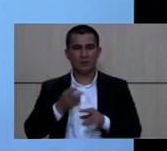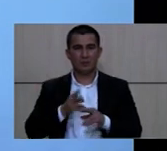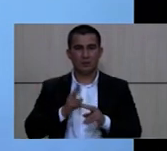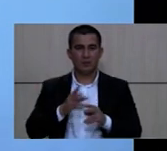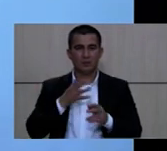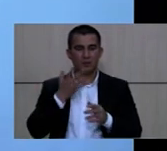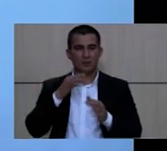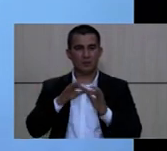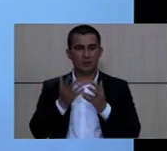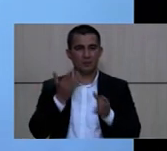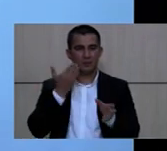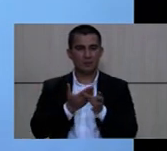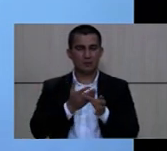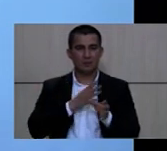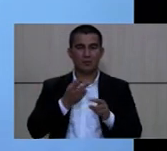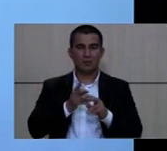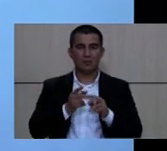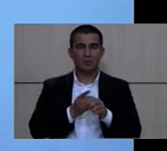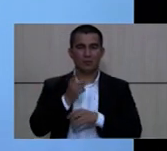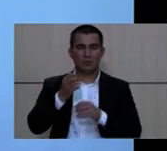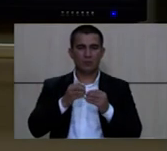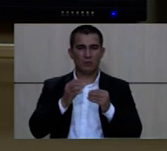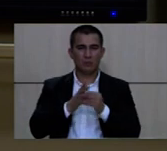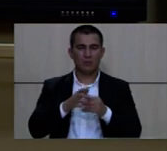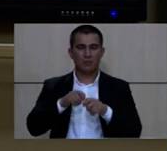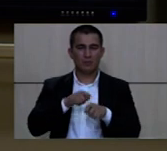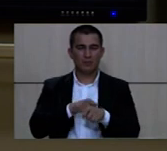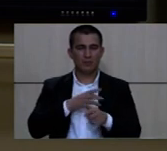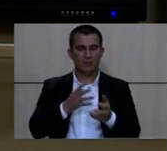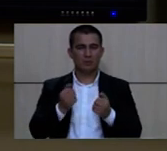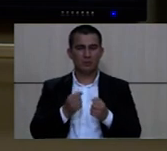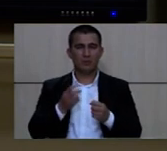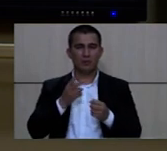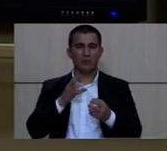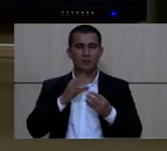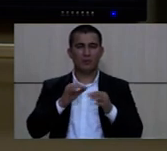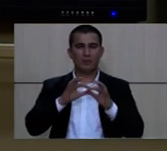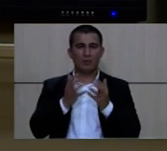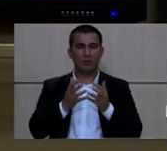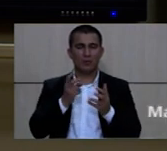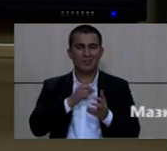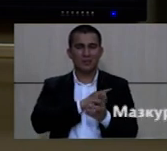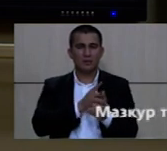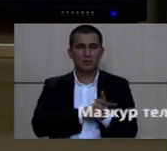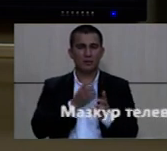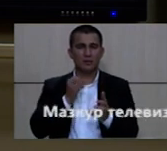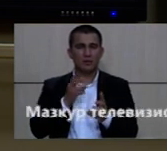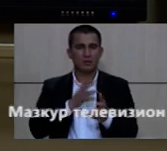zarb berilganda u 15 metr taqsim sekund tezlik oldi. Top qanday kuch bilan